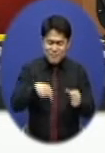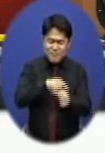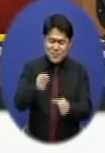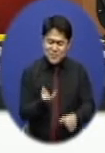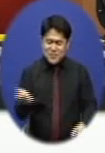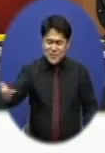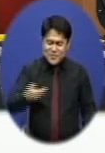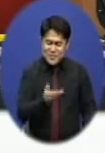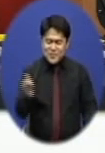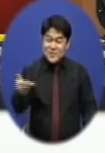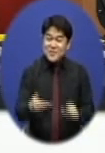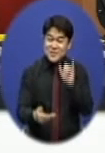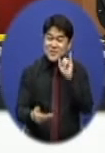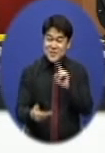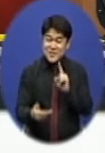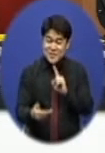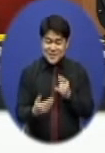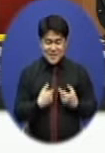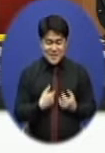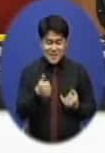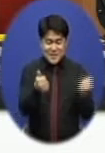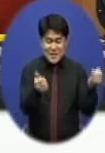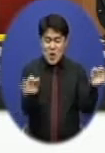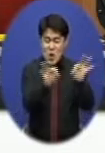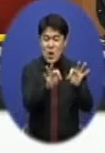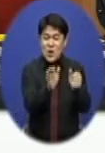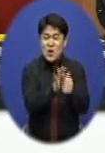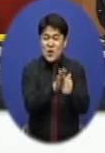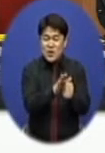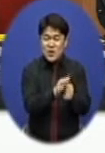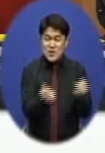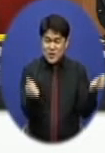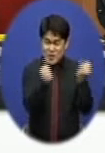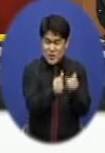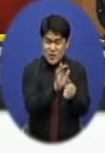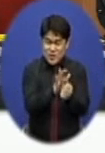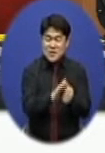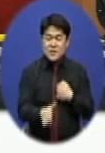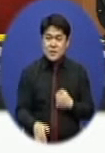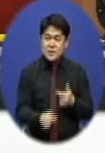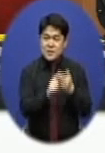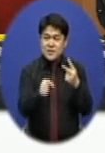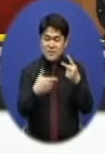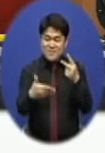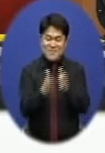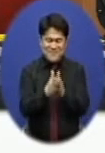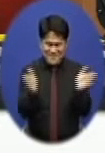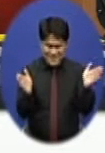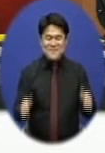갔다 하면서 네. 아주 좋은 그런 게 이제 이번에는 2월 9일 날 출발해서 갑니다.